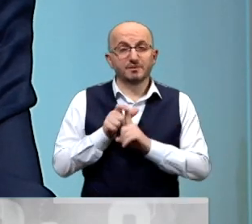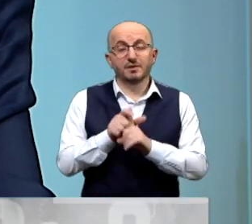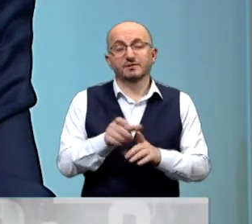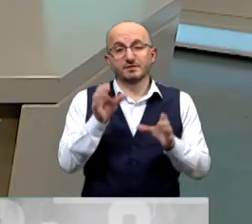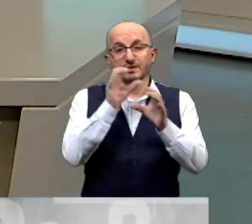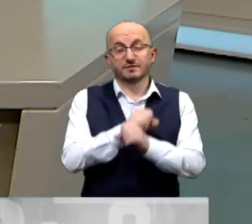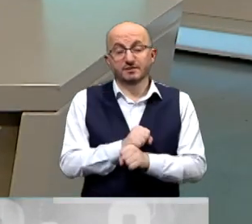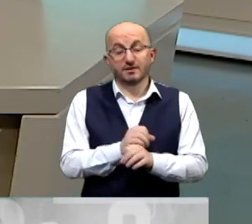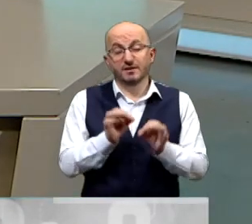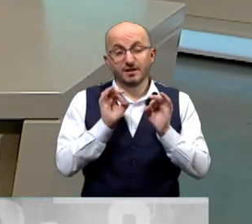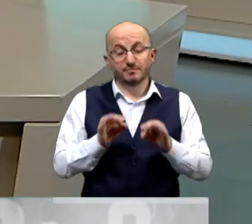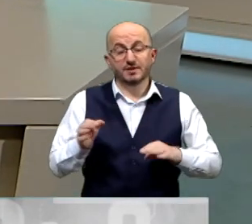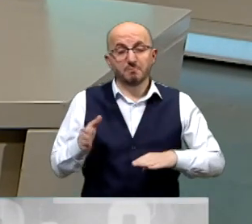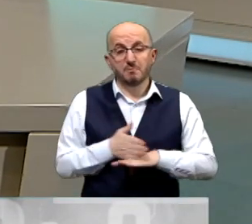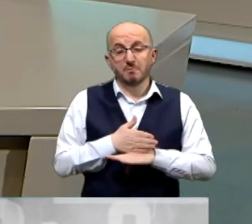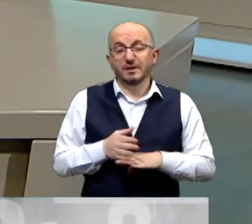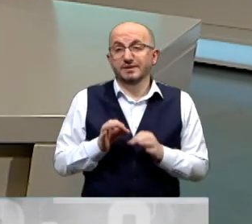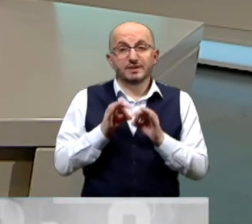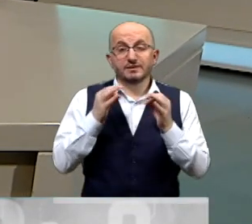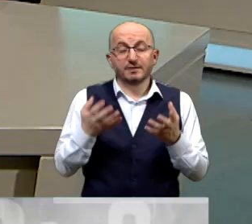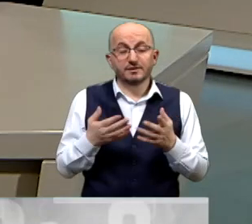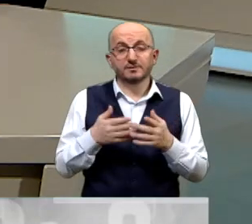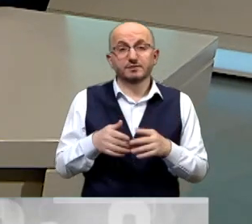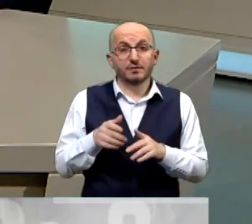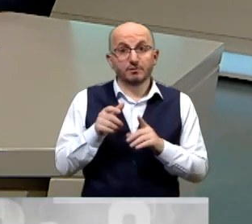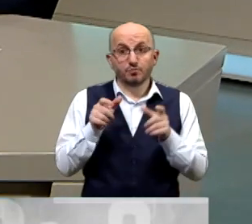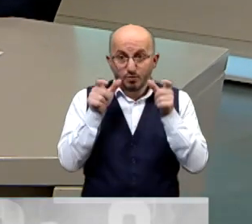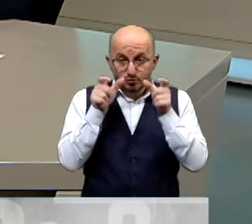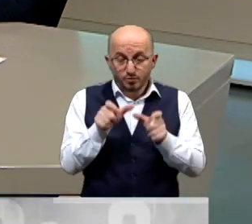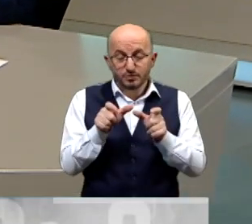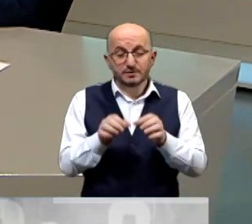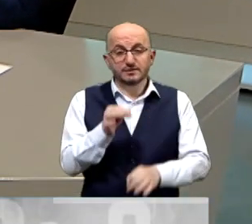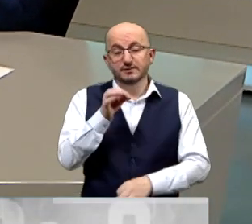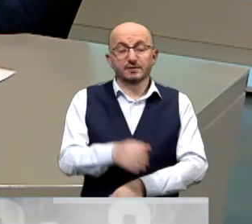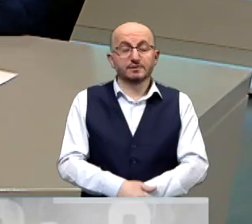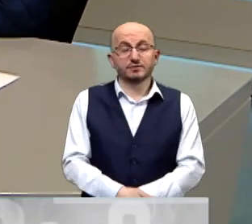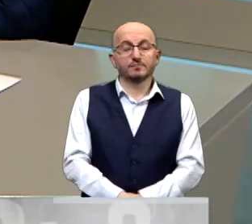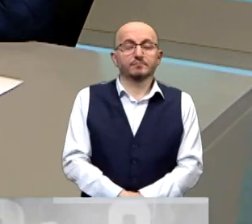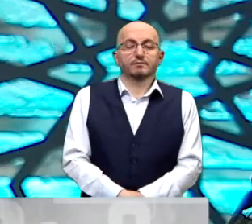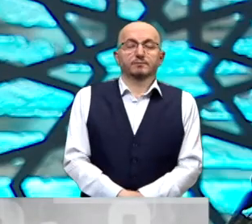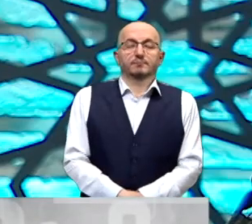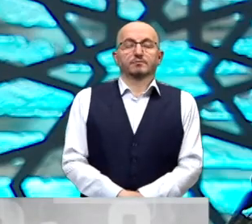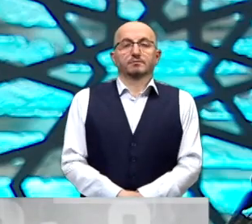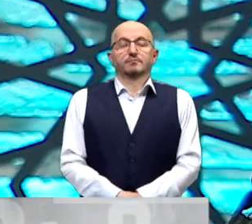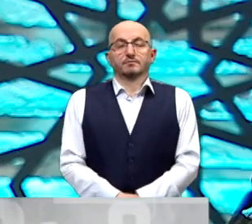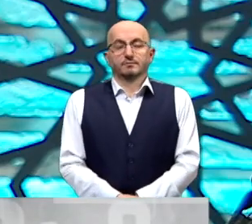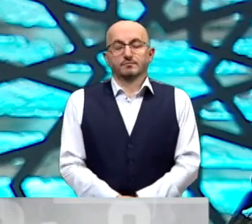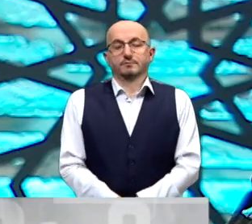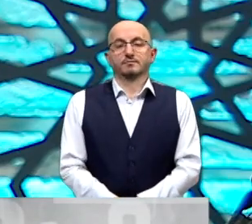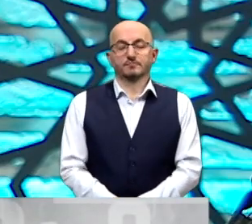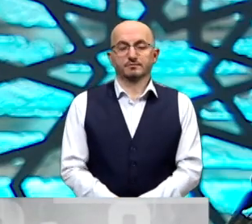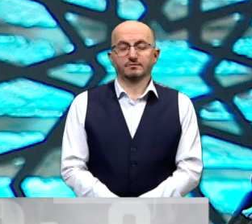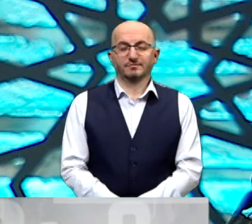sırlara hem de maddi Neyse onlara riayet eden insandır İnşallah o vasıflarımızı koruruz hocam benim